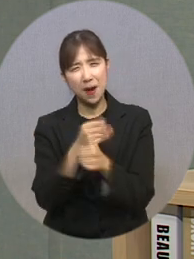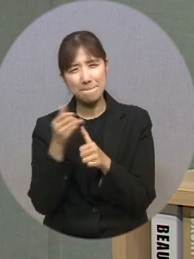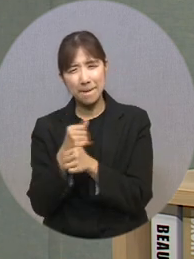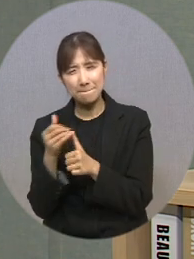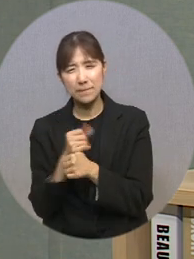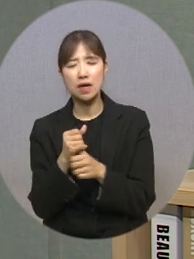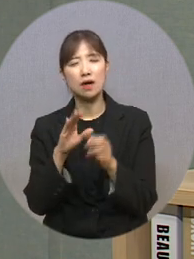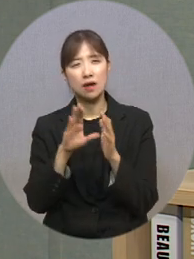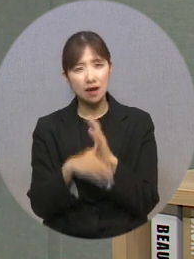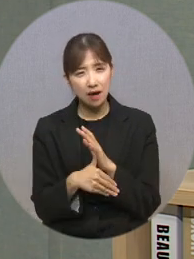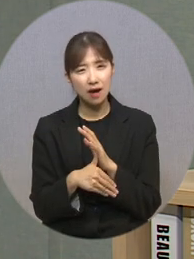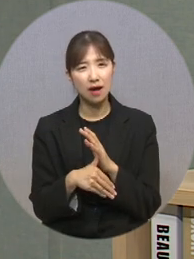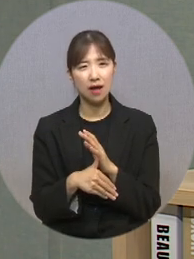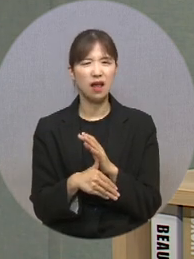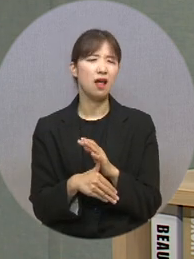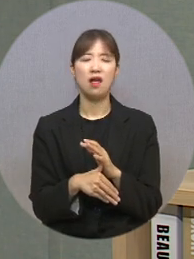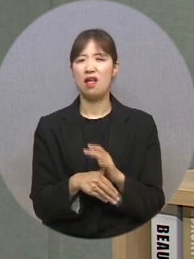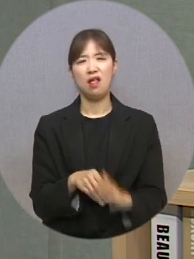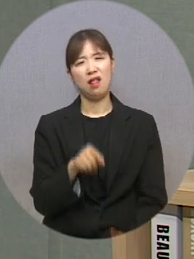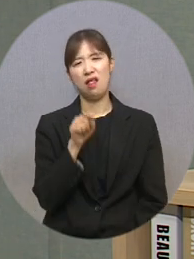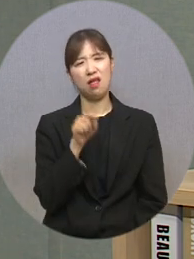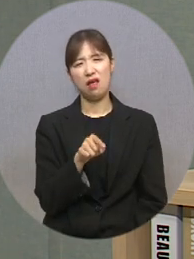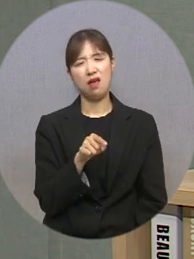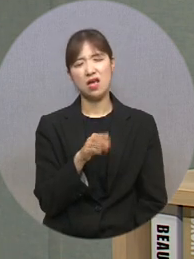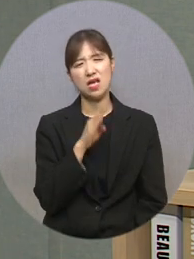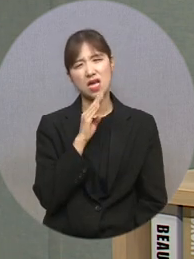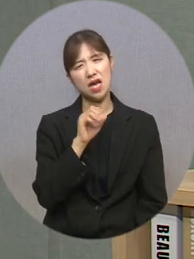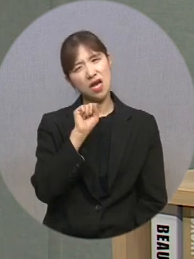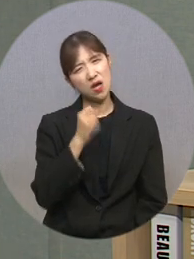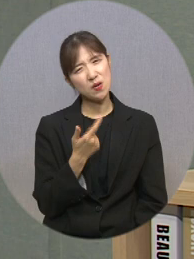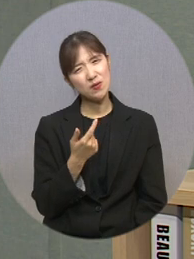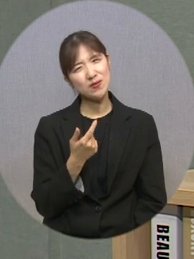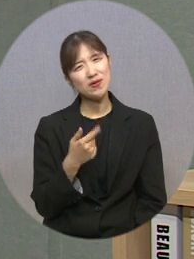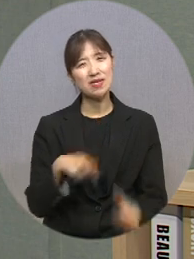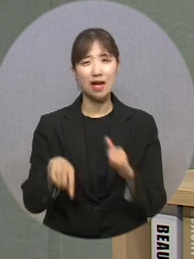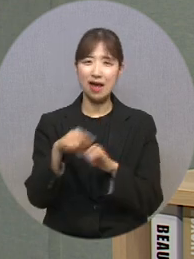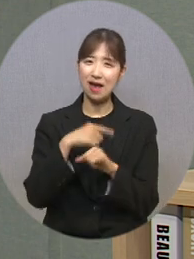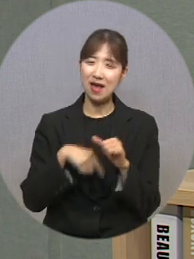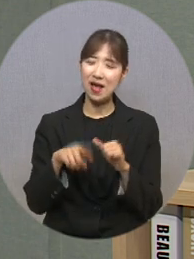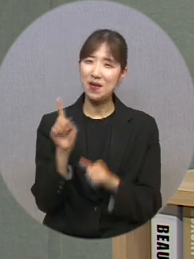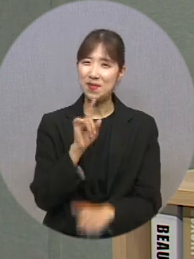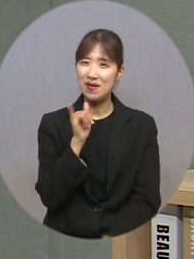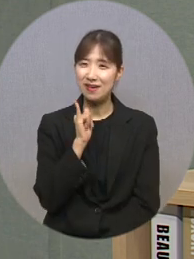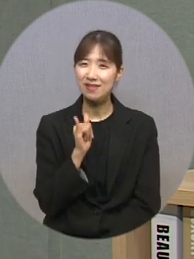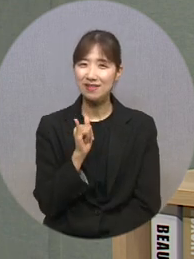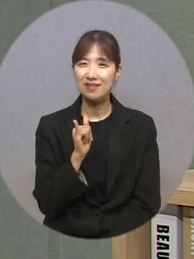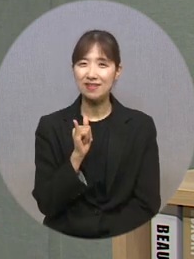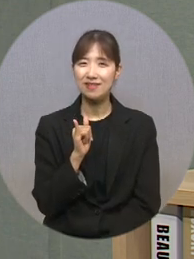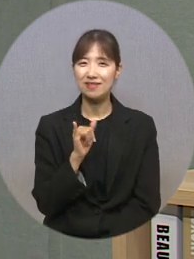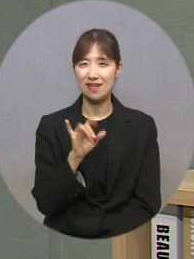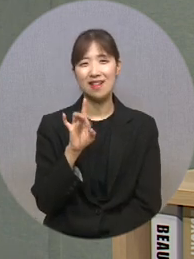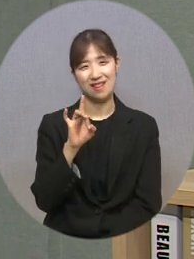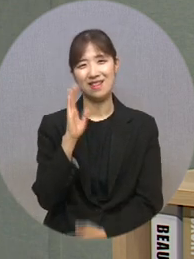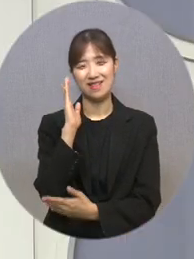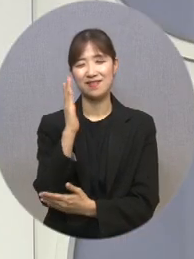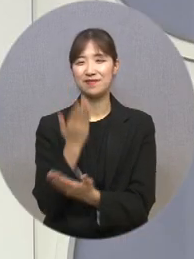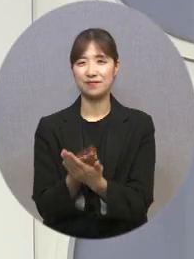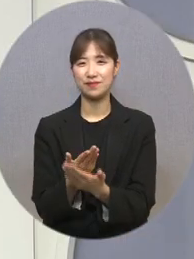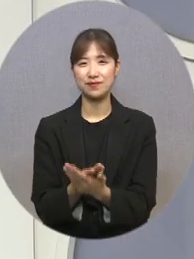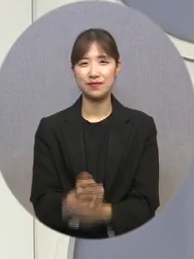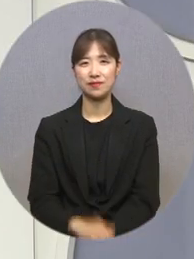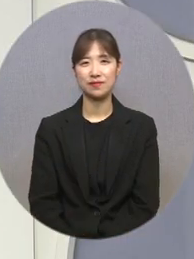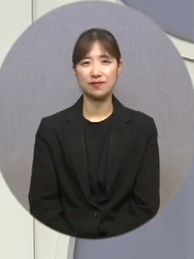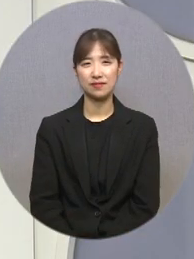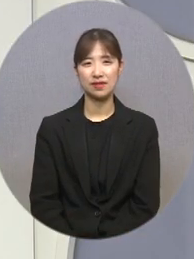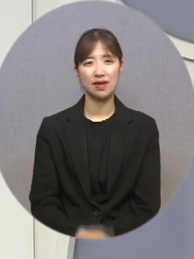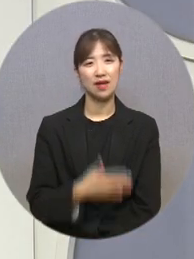보면은 아 이거는 아닌데 하는 그런 에피소드가 좀 있겠죠. 예예예. 예. 그거 좀 소개해 주세요.